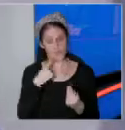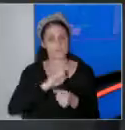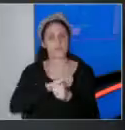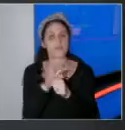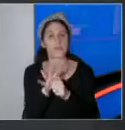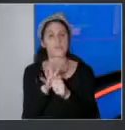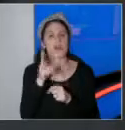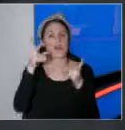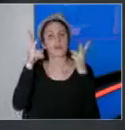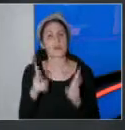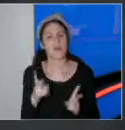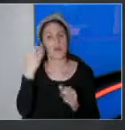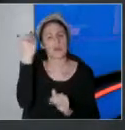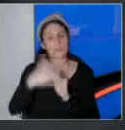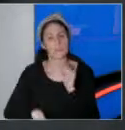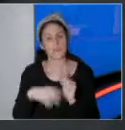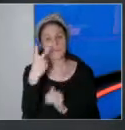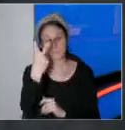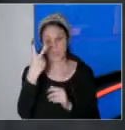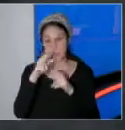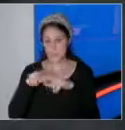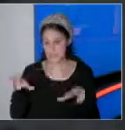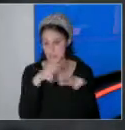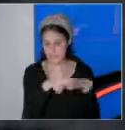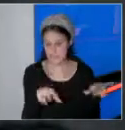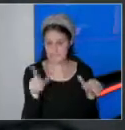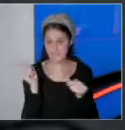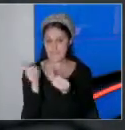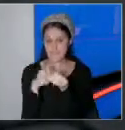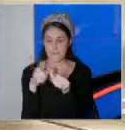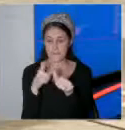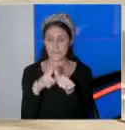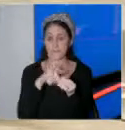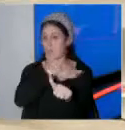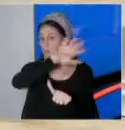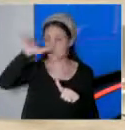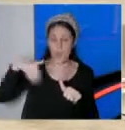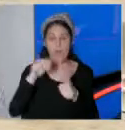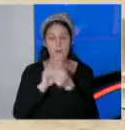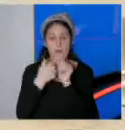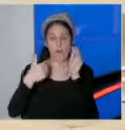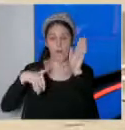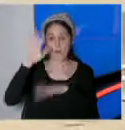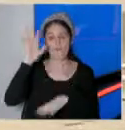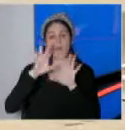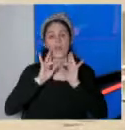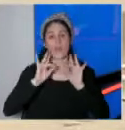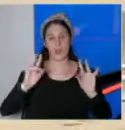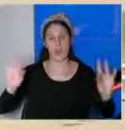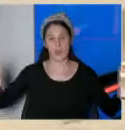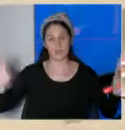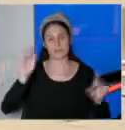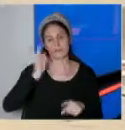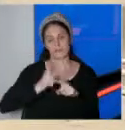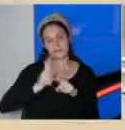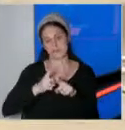יכולה להסתיים בשני מצבים. אחד, שכולם או חלק גדול מהאוכלוסייה ידבק במחלה, וזה